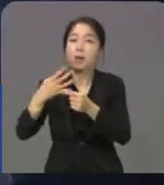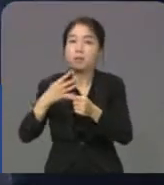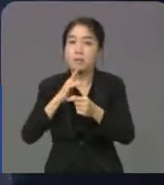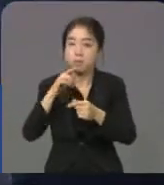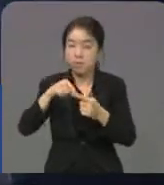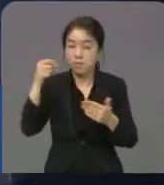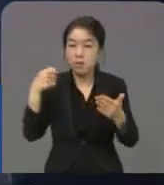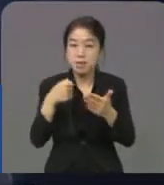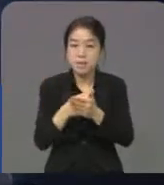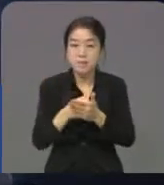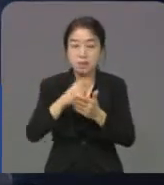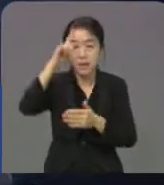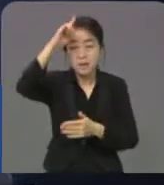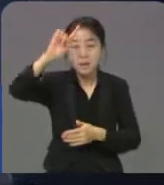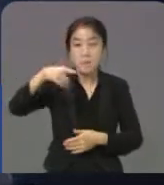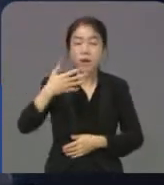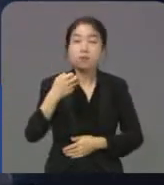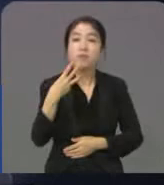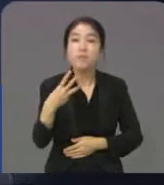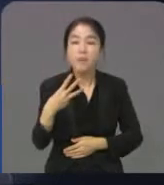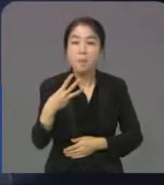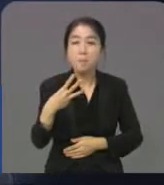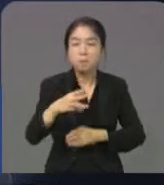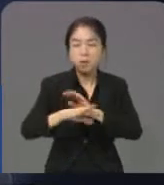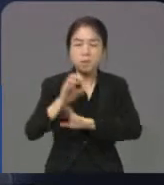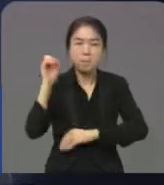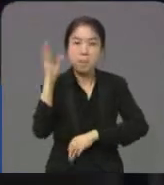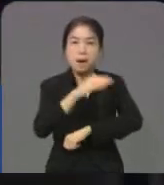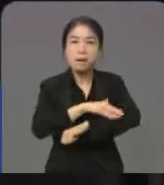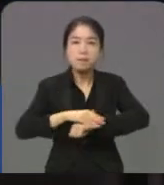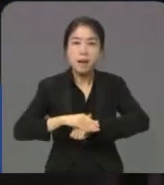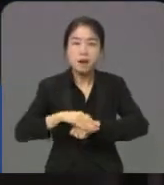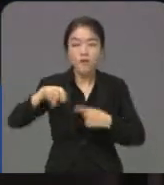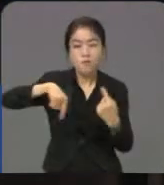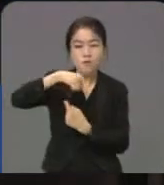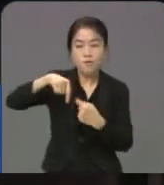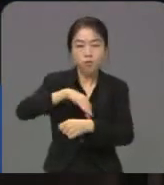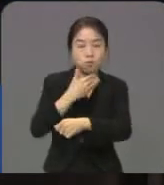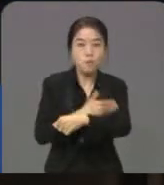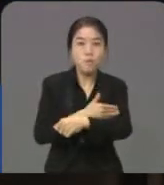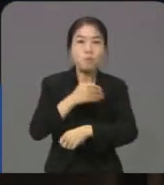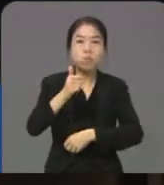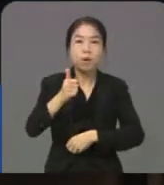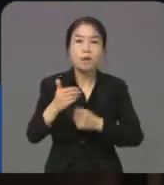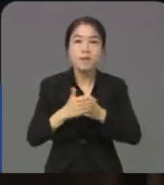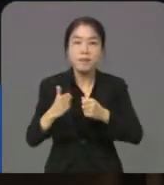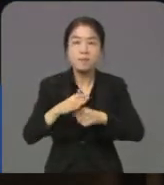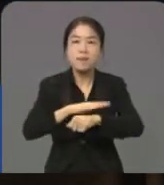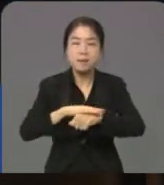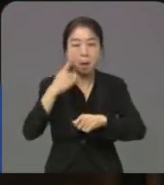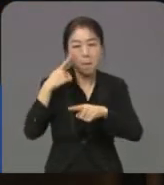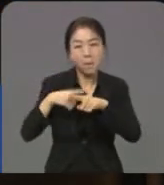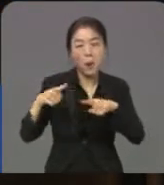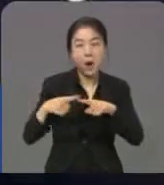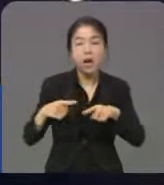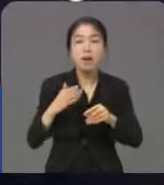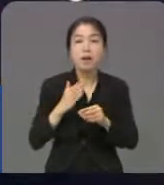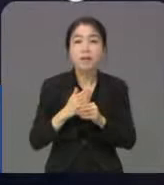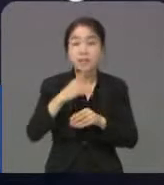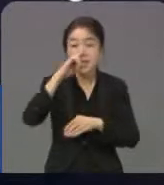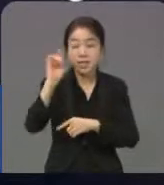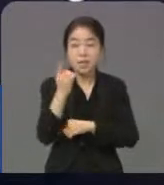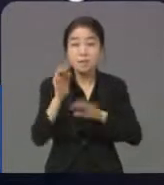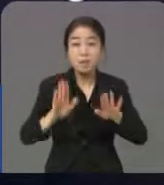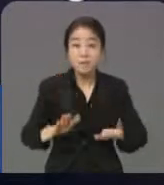신장 193cm의 우완 정통파 투수로 경기 운영 능력이 뛰어나 즉시 전력감으로 평가받고 있습니다. 기아는